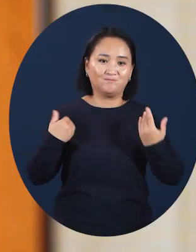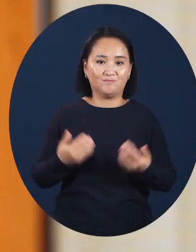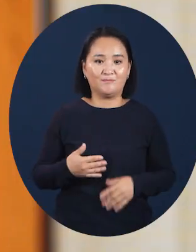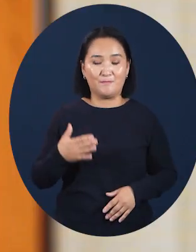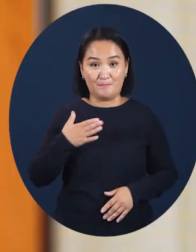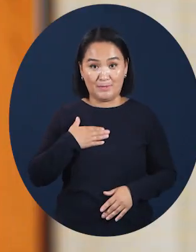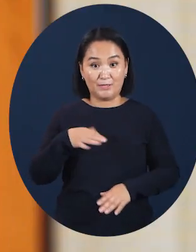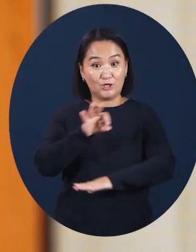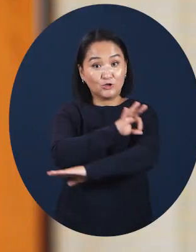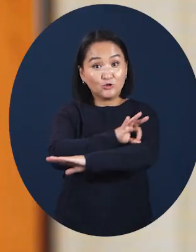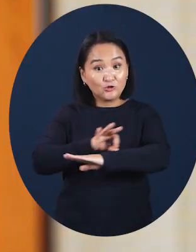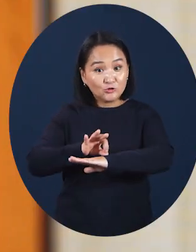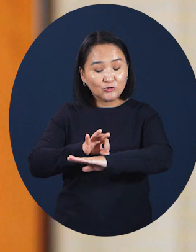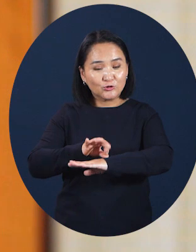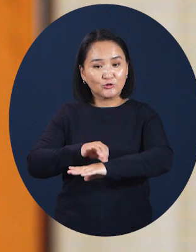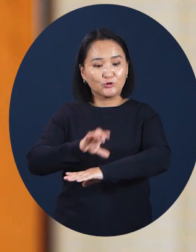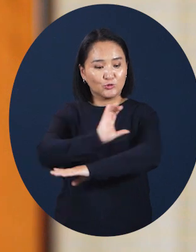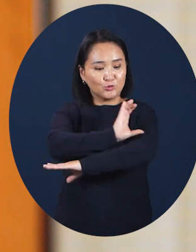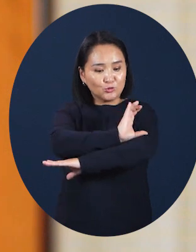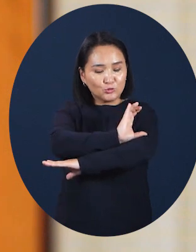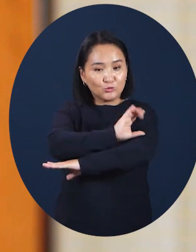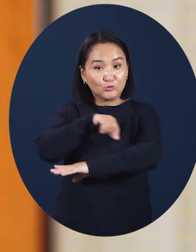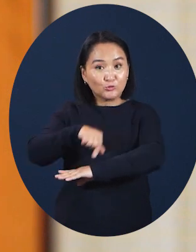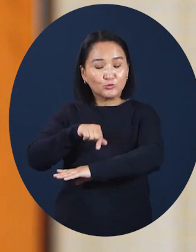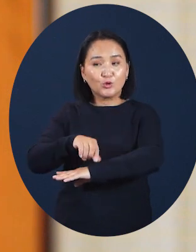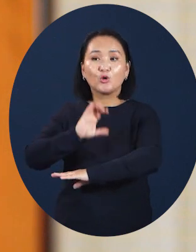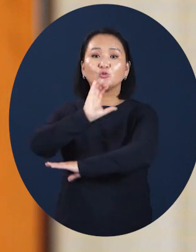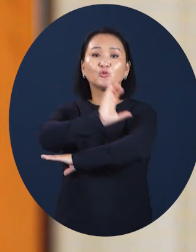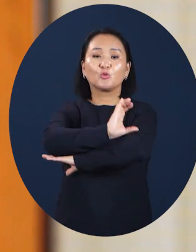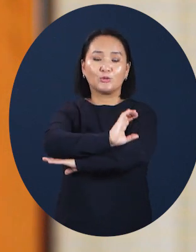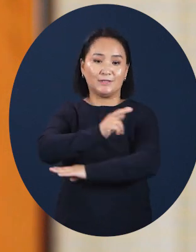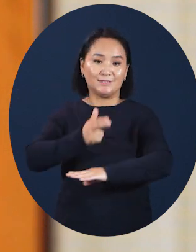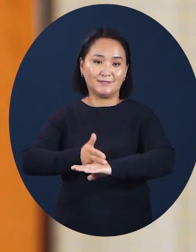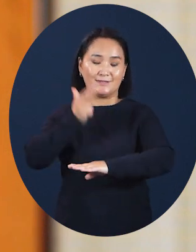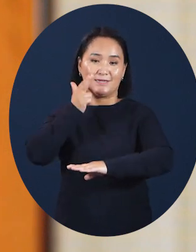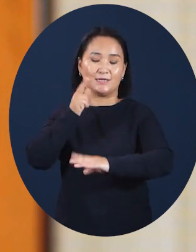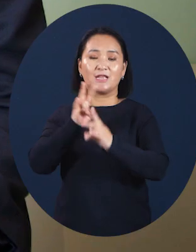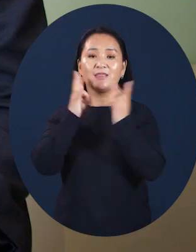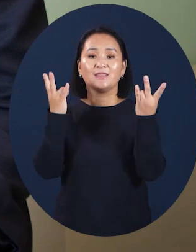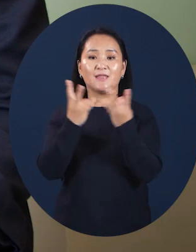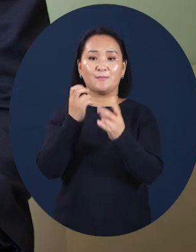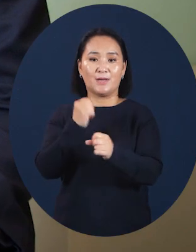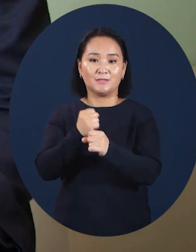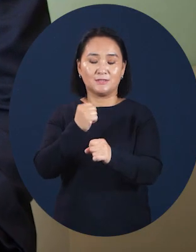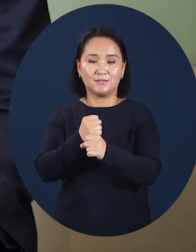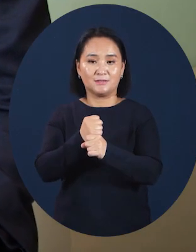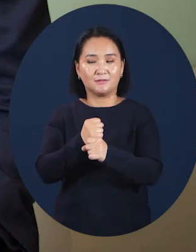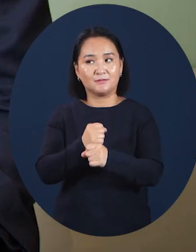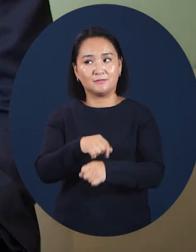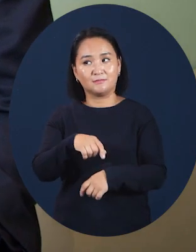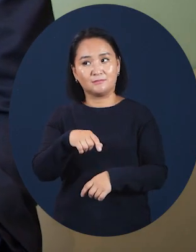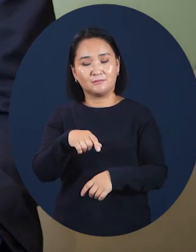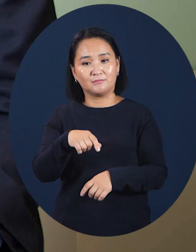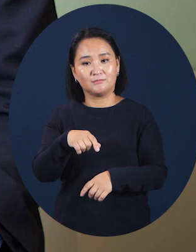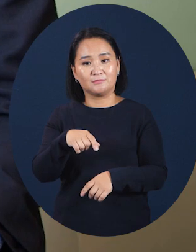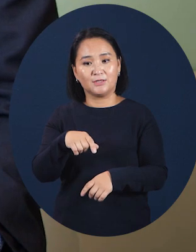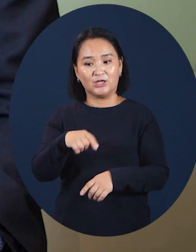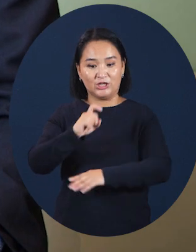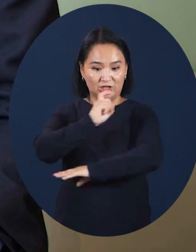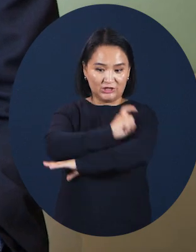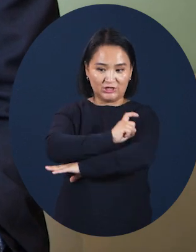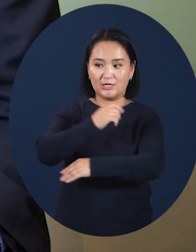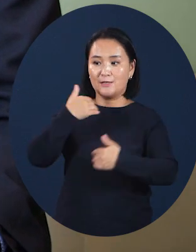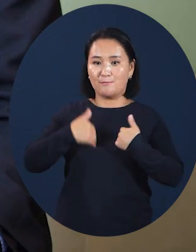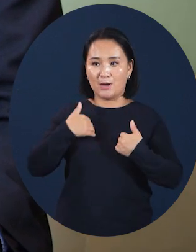төслийг болохоор сургуулийн оо захирал нийгмийн ажилтан тэгээд эсэлийн багш